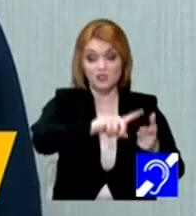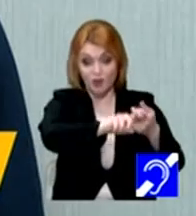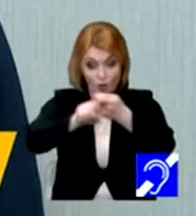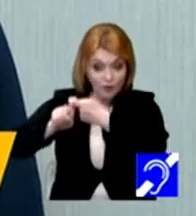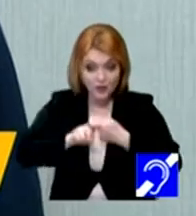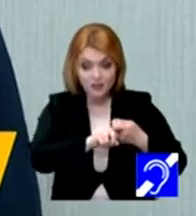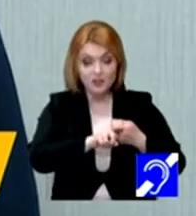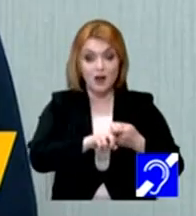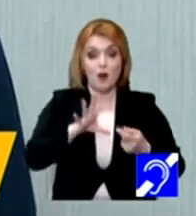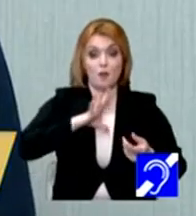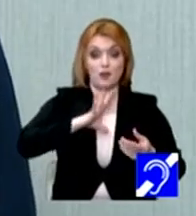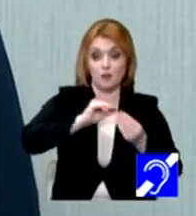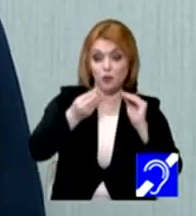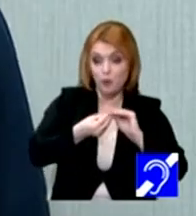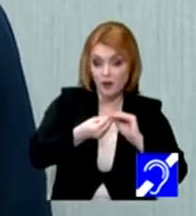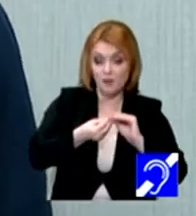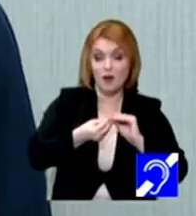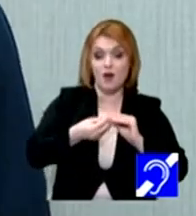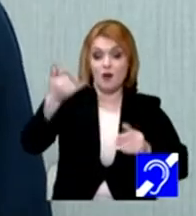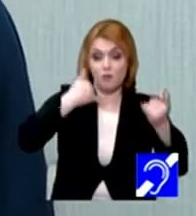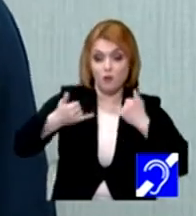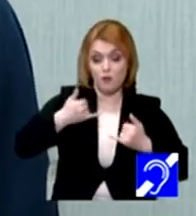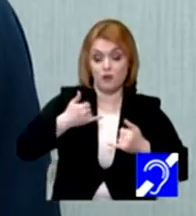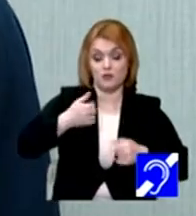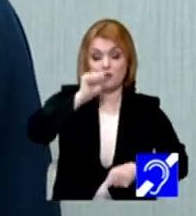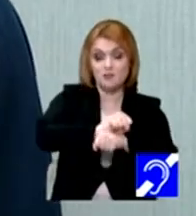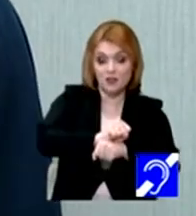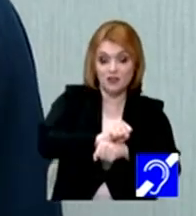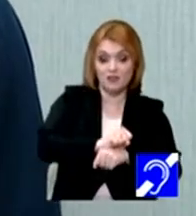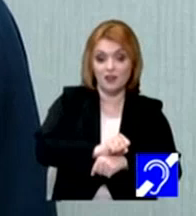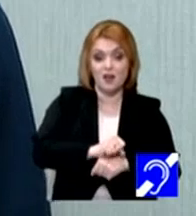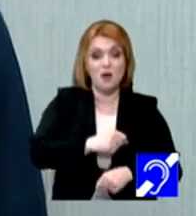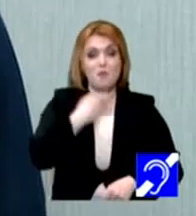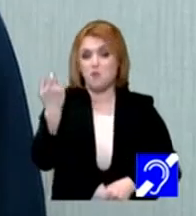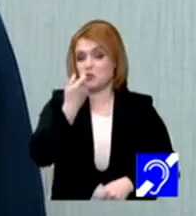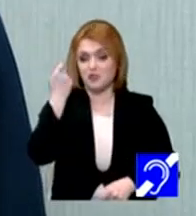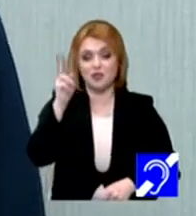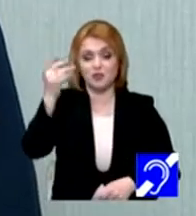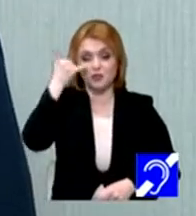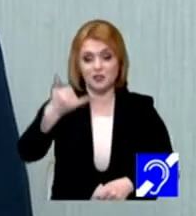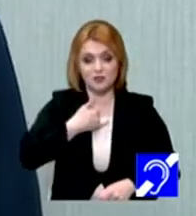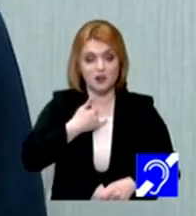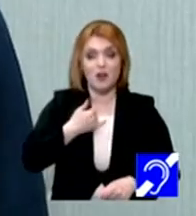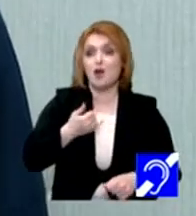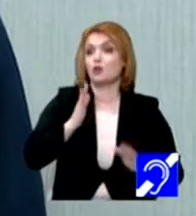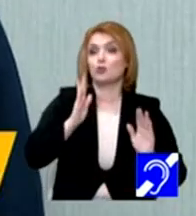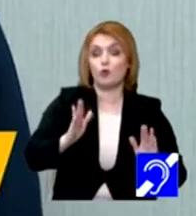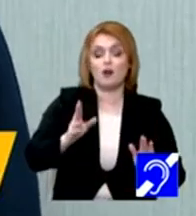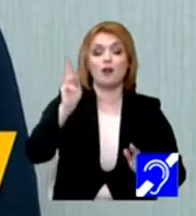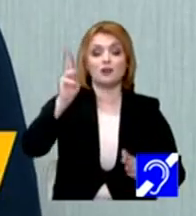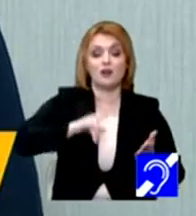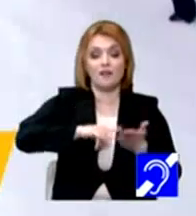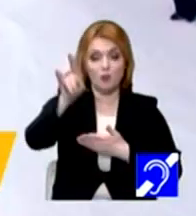practic cererile s-au oprit, avem doar câteva cereri pe zi legate de biletele avea, la fel majoritatea